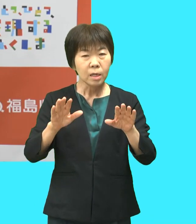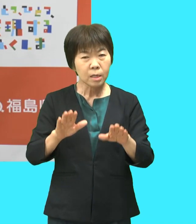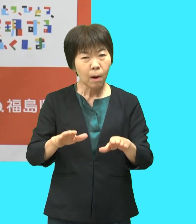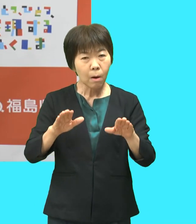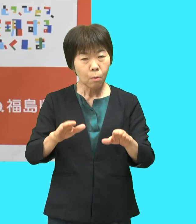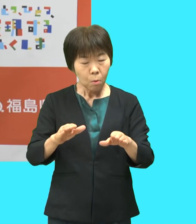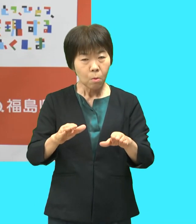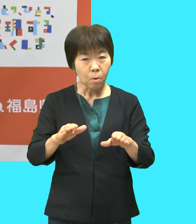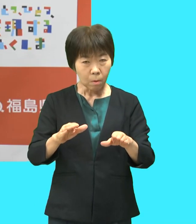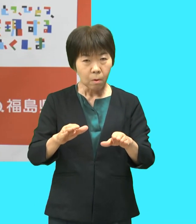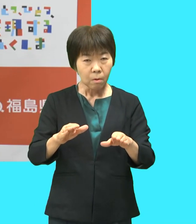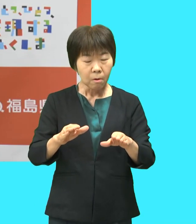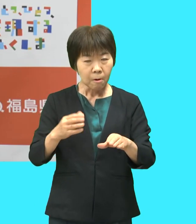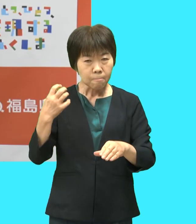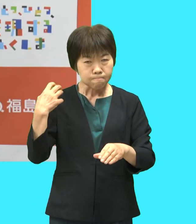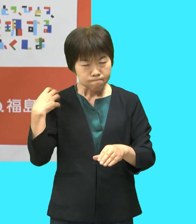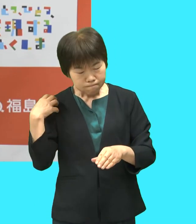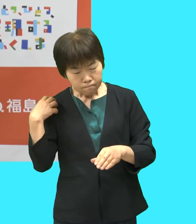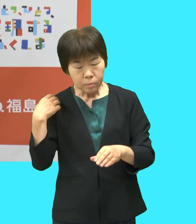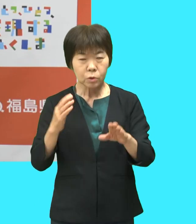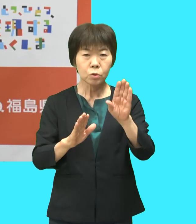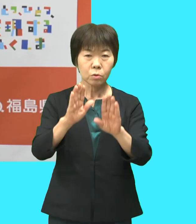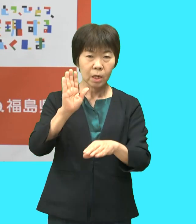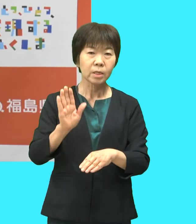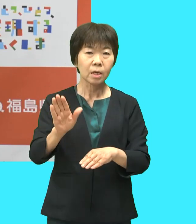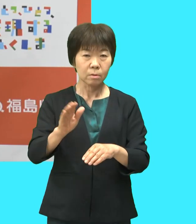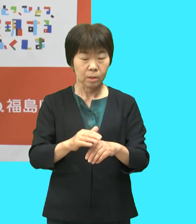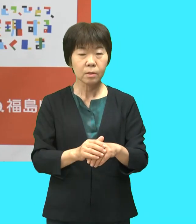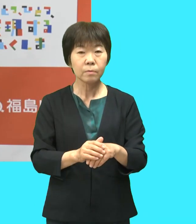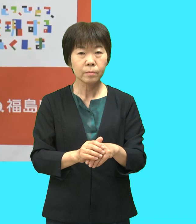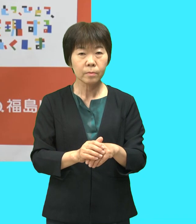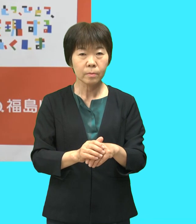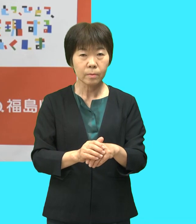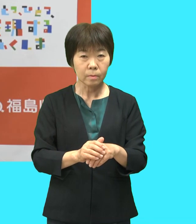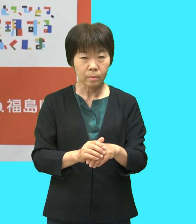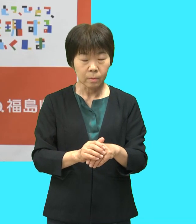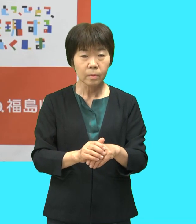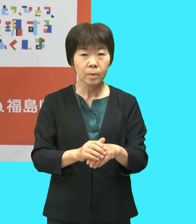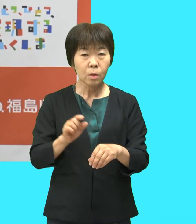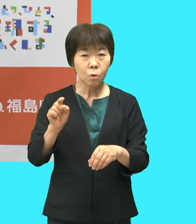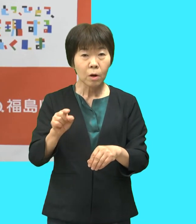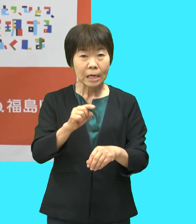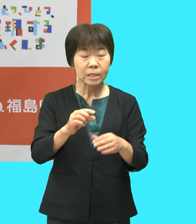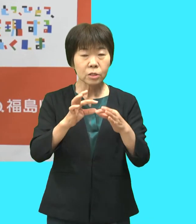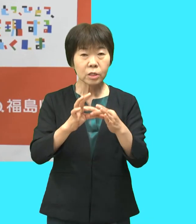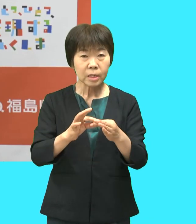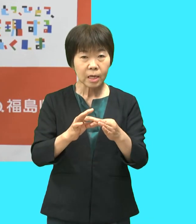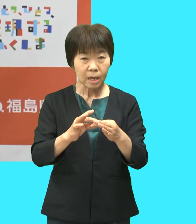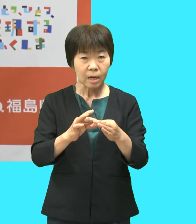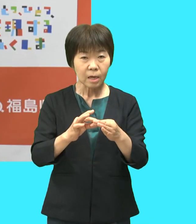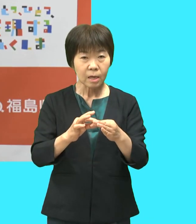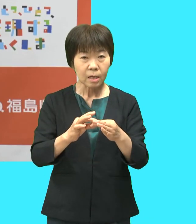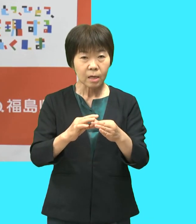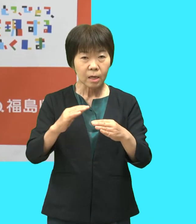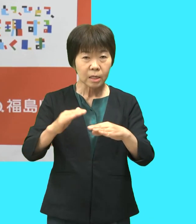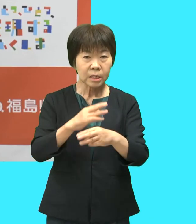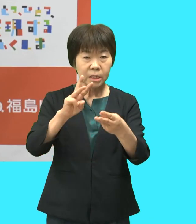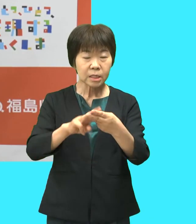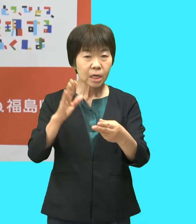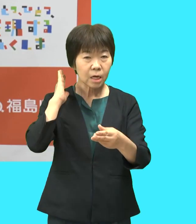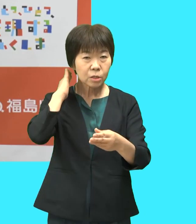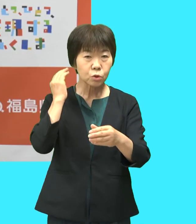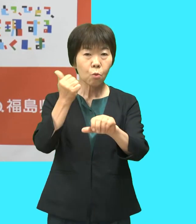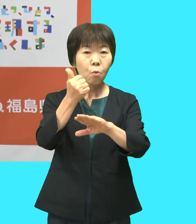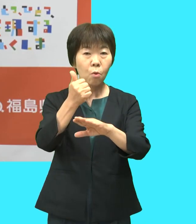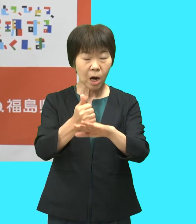に重くのしかかっております。こういった点について岸田総理自身が我がこ